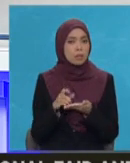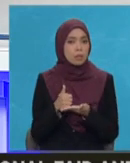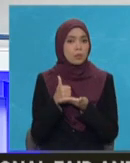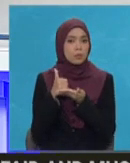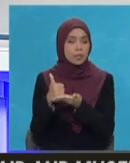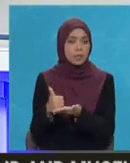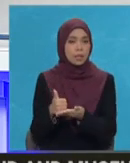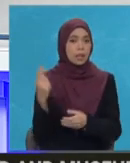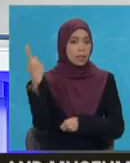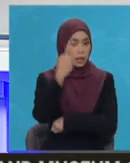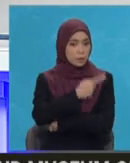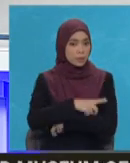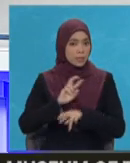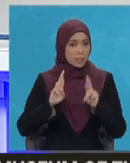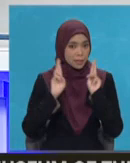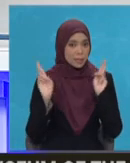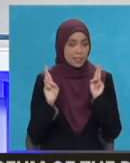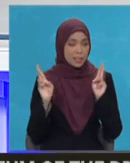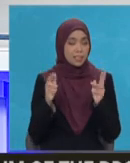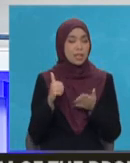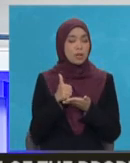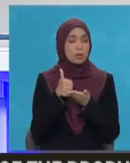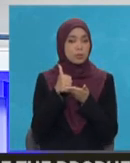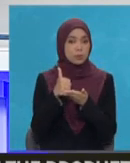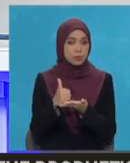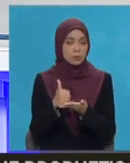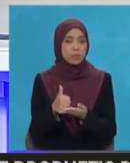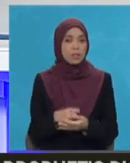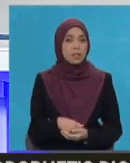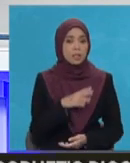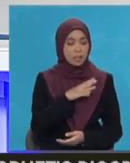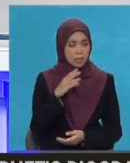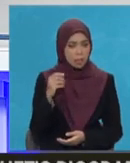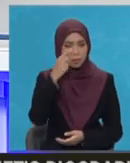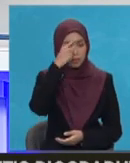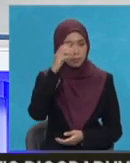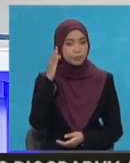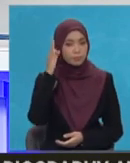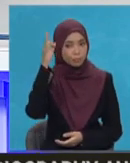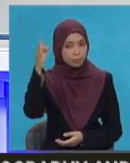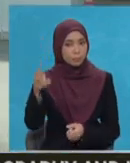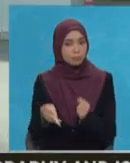semasa menyambut bulan Syawal sekaligus menabung bagi kegunaan emas berhadapan